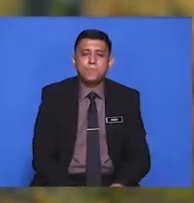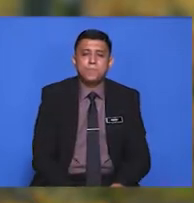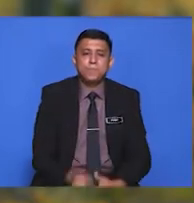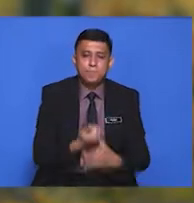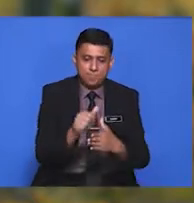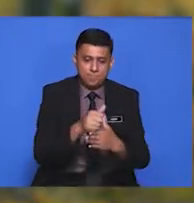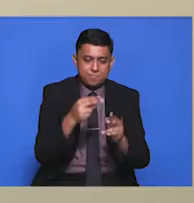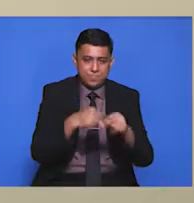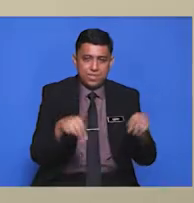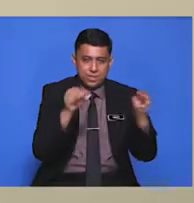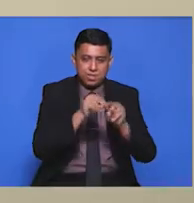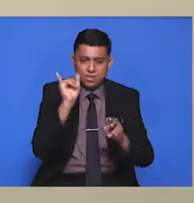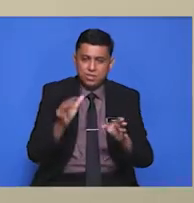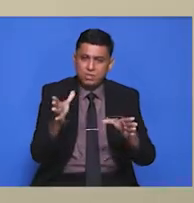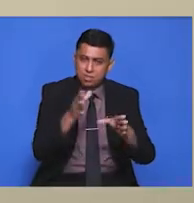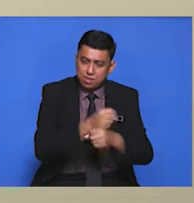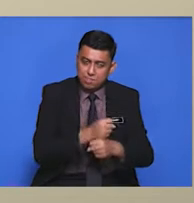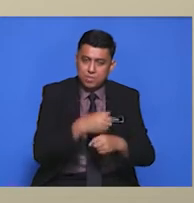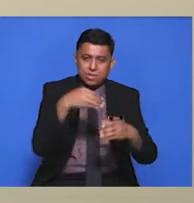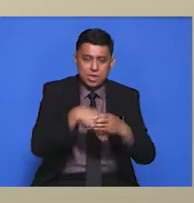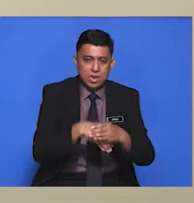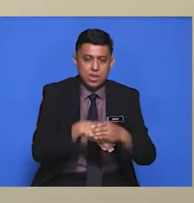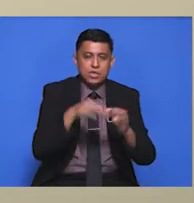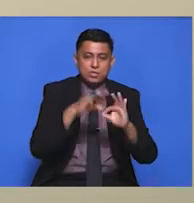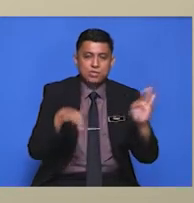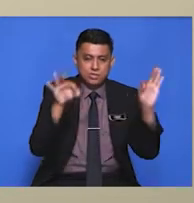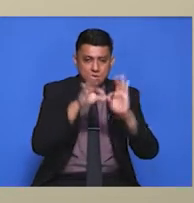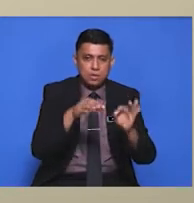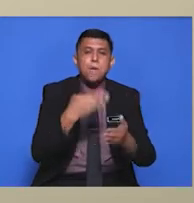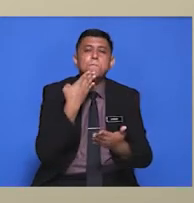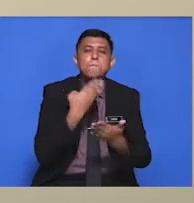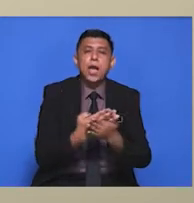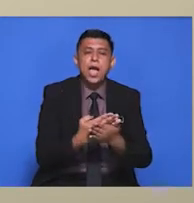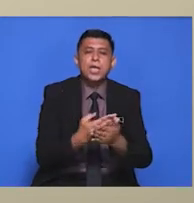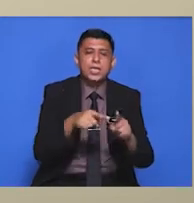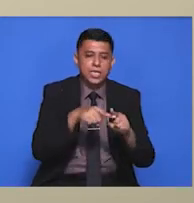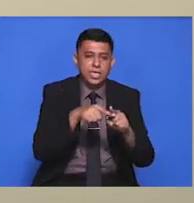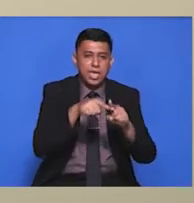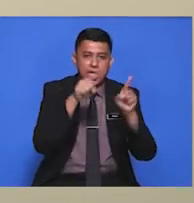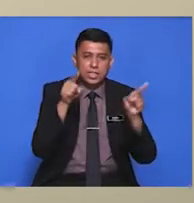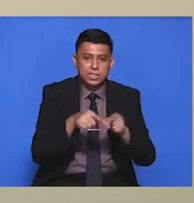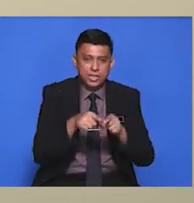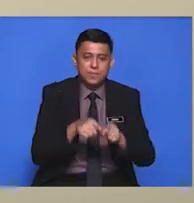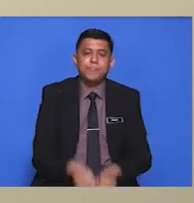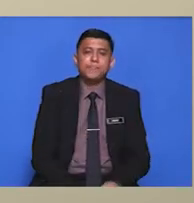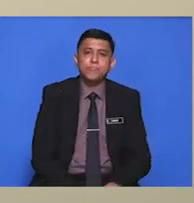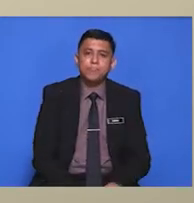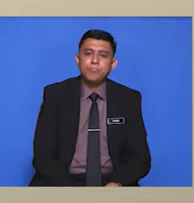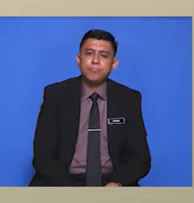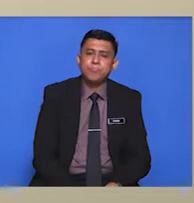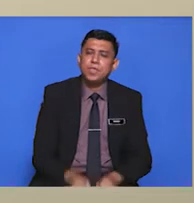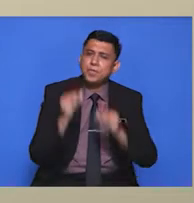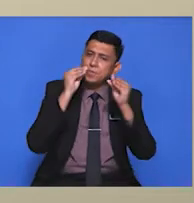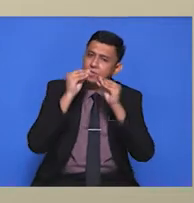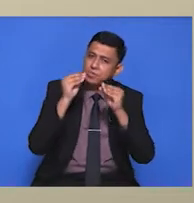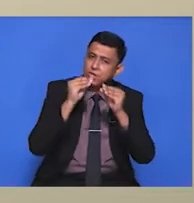Antara nilai yang terdapat dalam cerpen tersebut ialah nilai baik hati. Manakala, pengajaran yang dapat